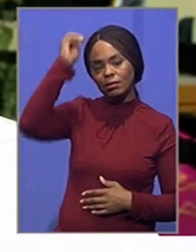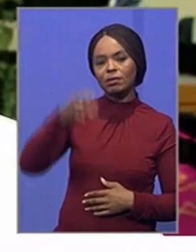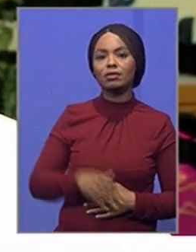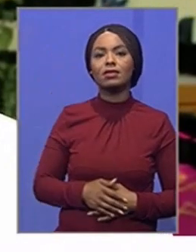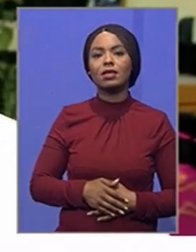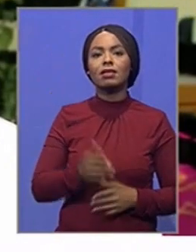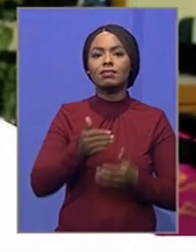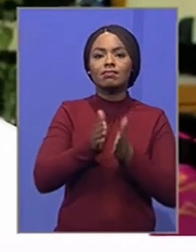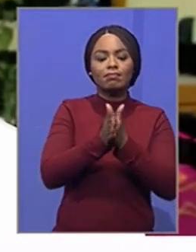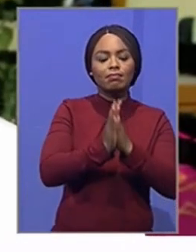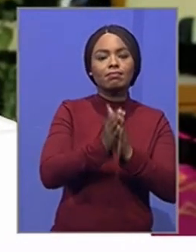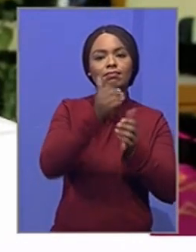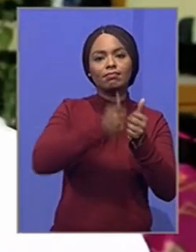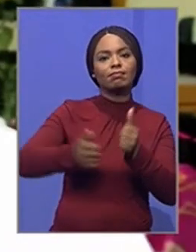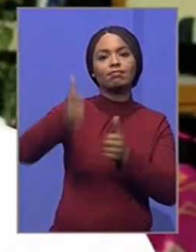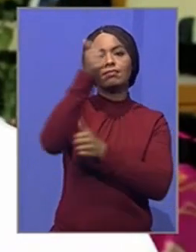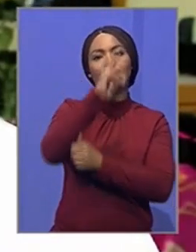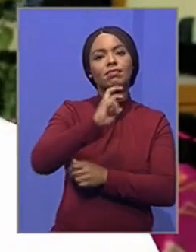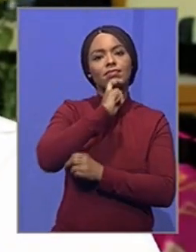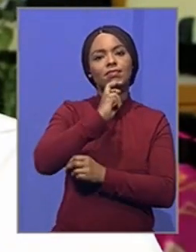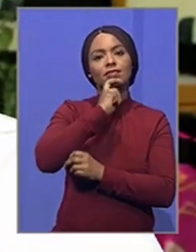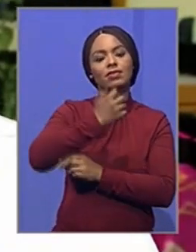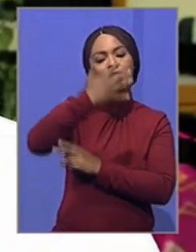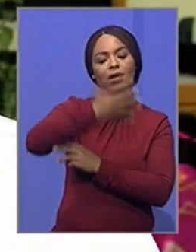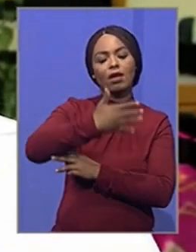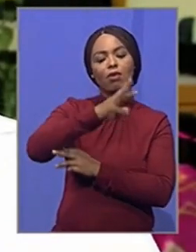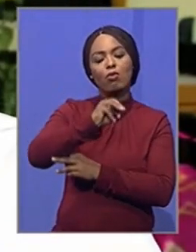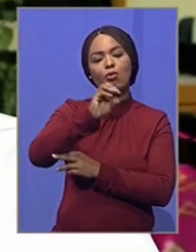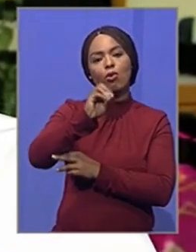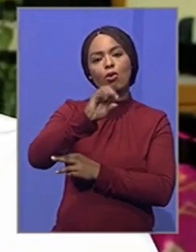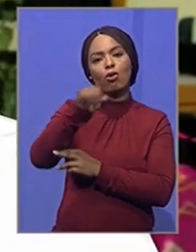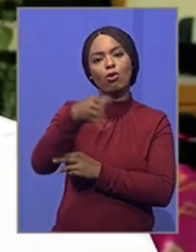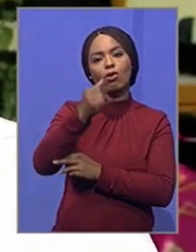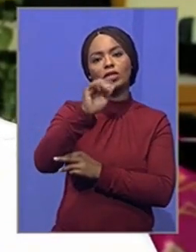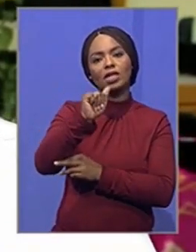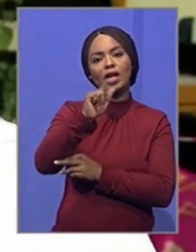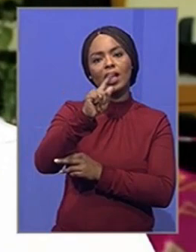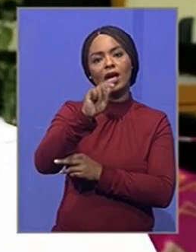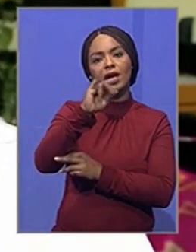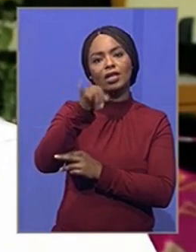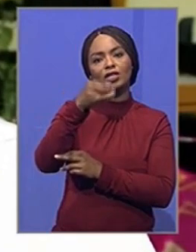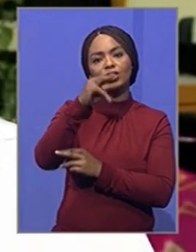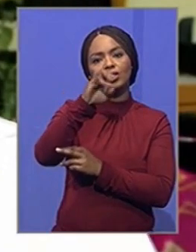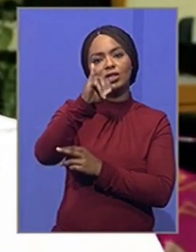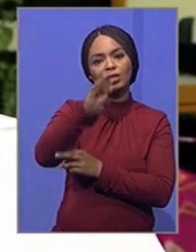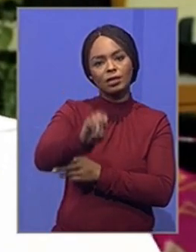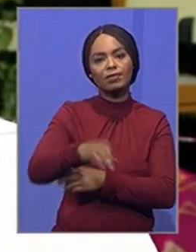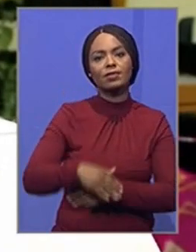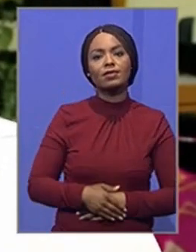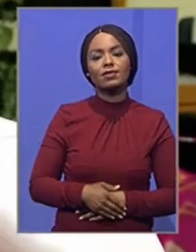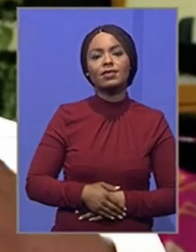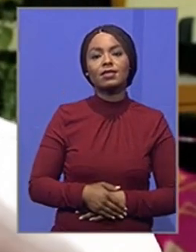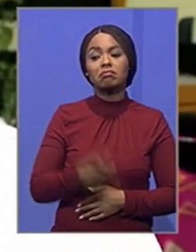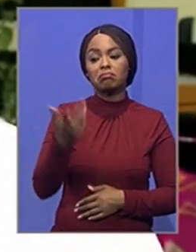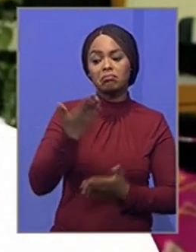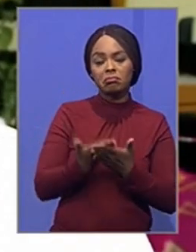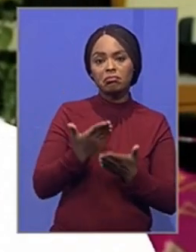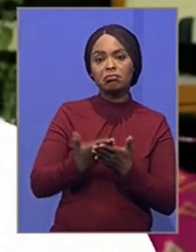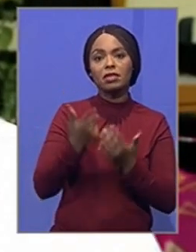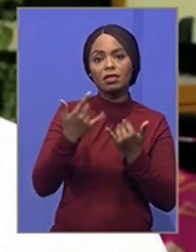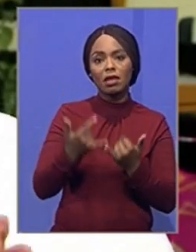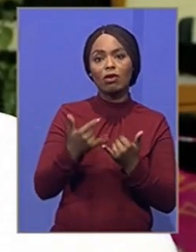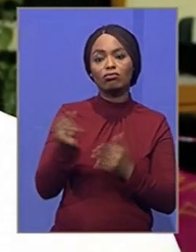Mokope motšatši wa bothano gore ba tla dumela o tsosolosa bogoši bja